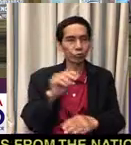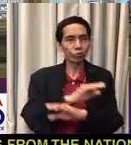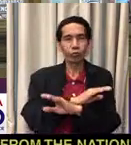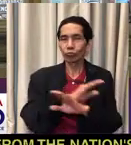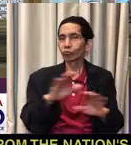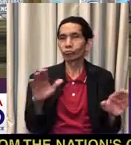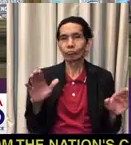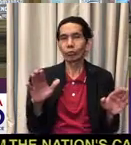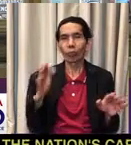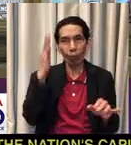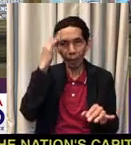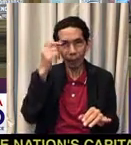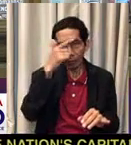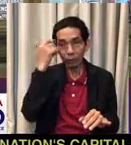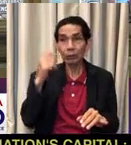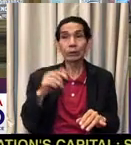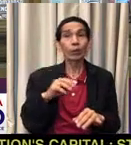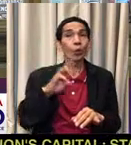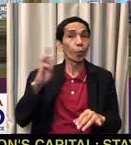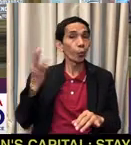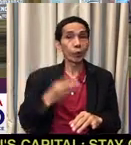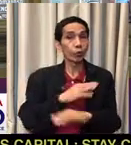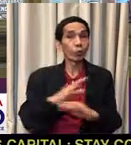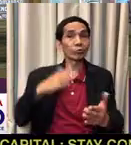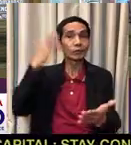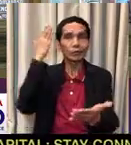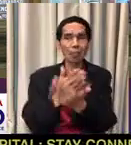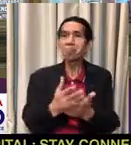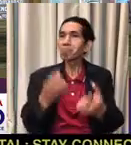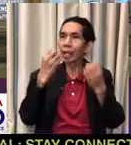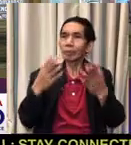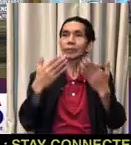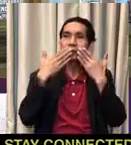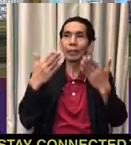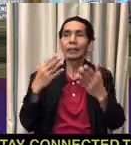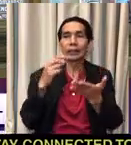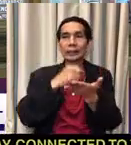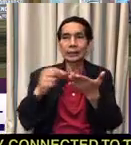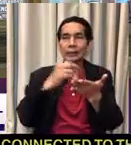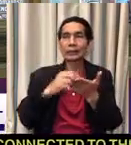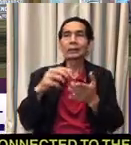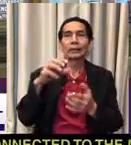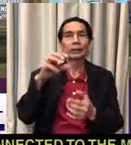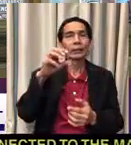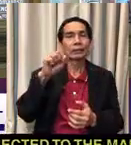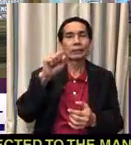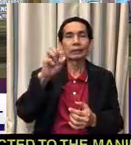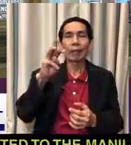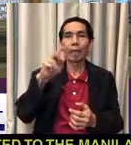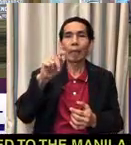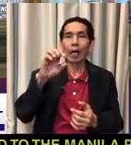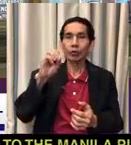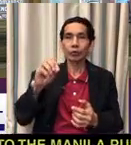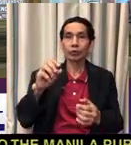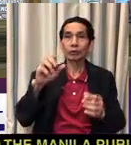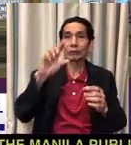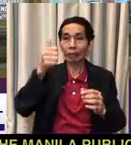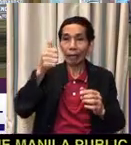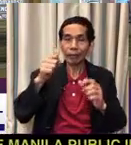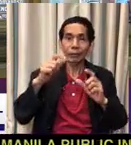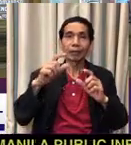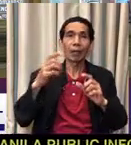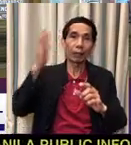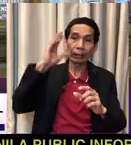Wag, kasi hindi po tayo titigil. Maraming salamat kay Secretary Simato. Nagpadala ulit siya ng 10 set.